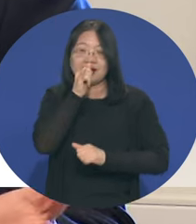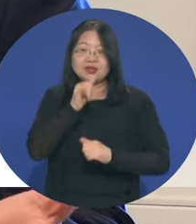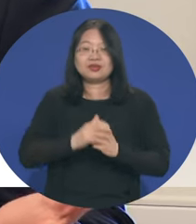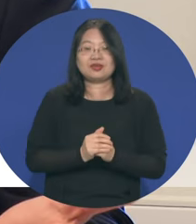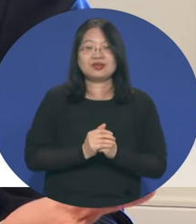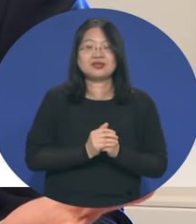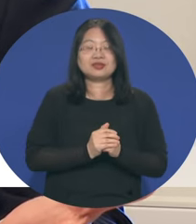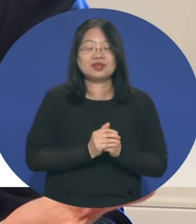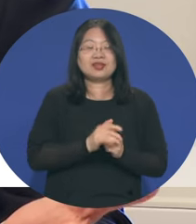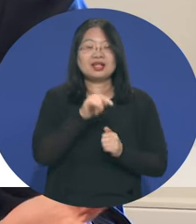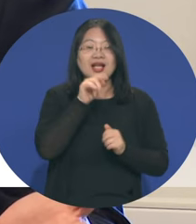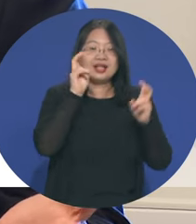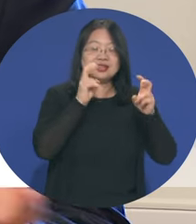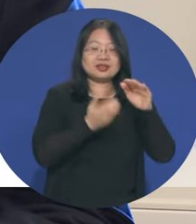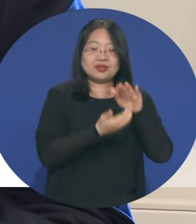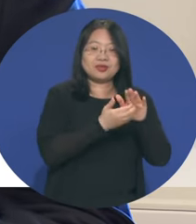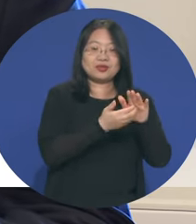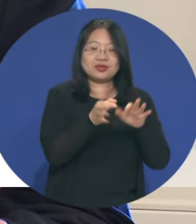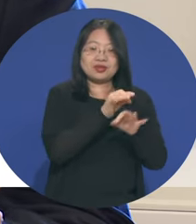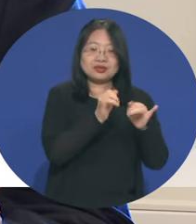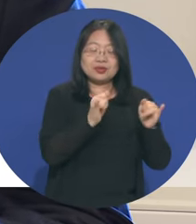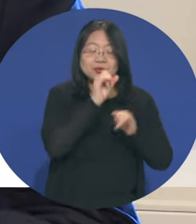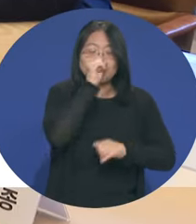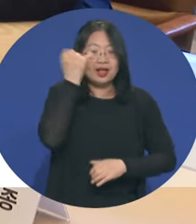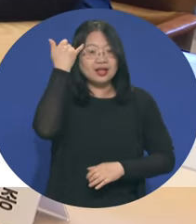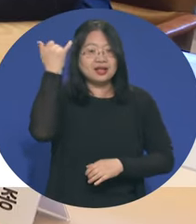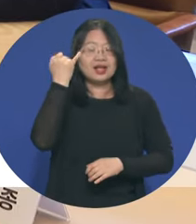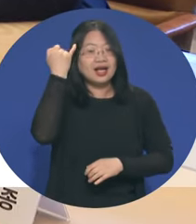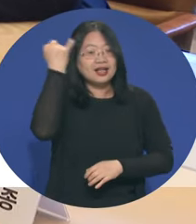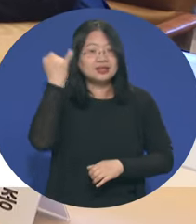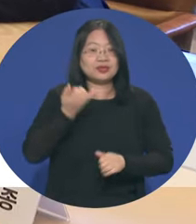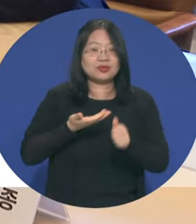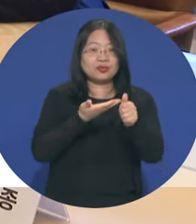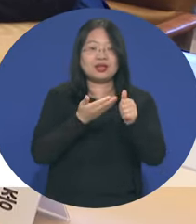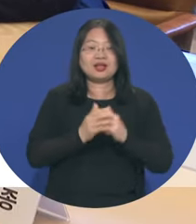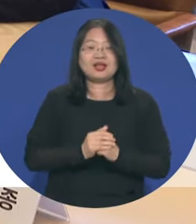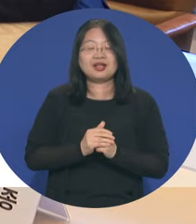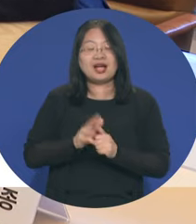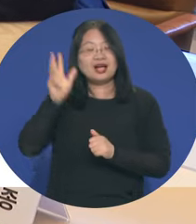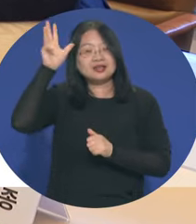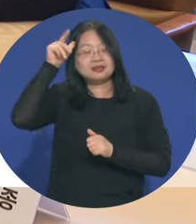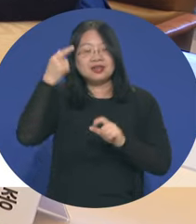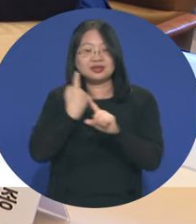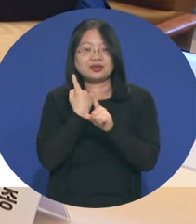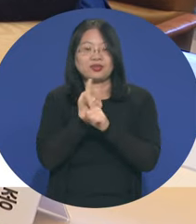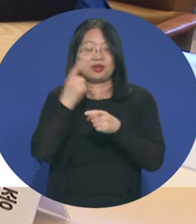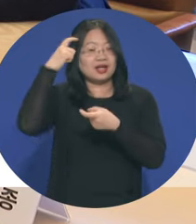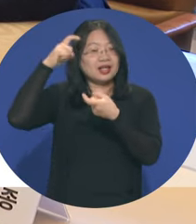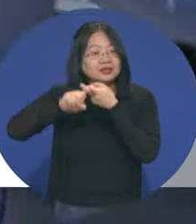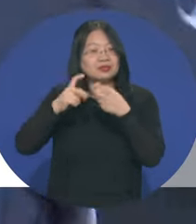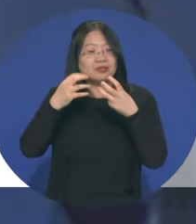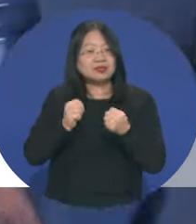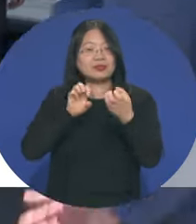씨 최고 경영자는 굉장히 좋은 아이디어라며 본인도 특히 치매 치료에 관심이 많다고